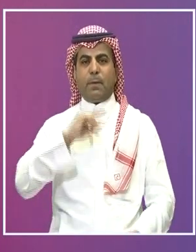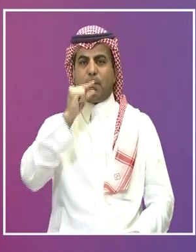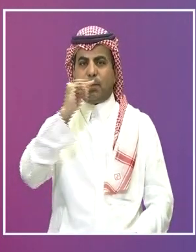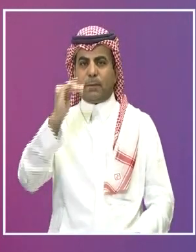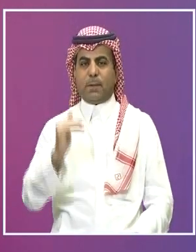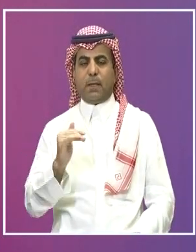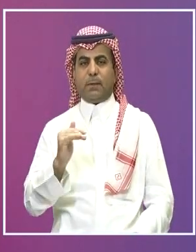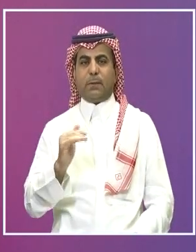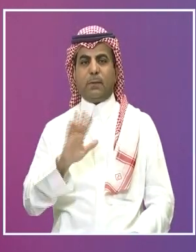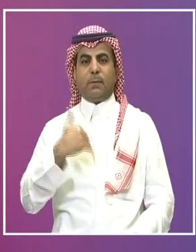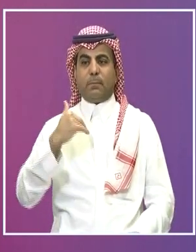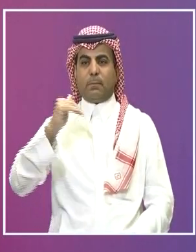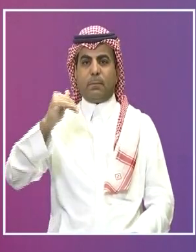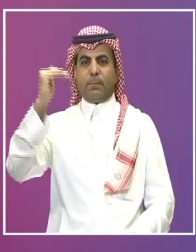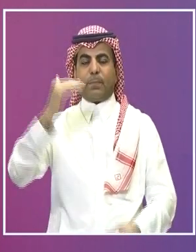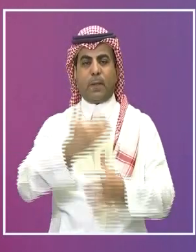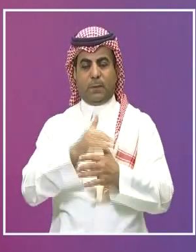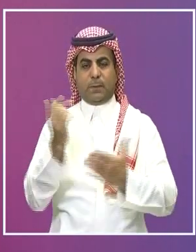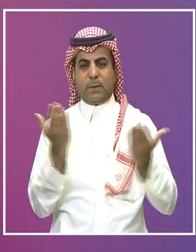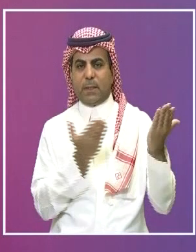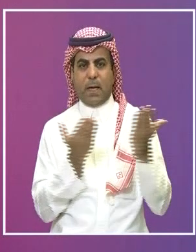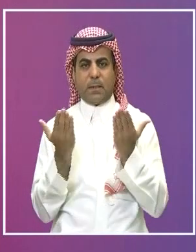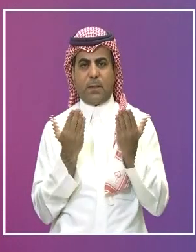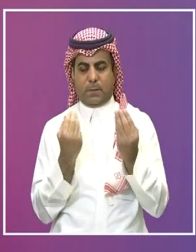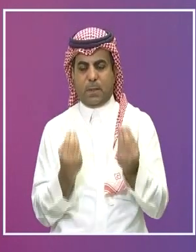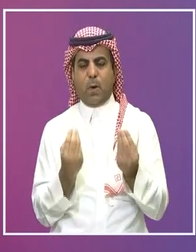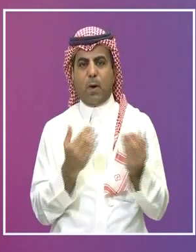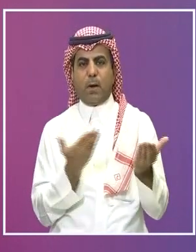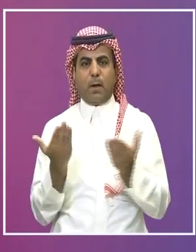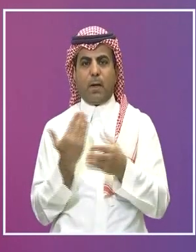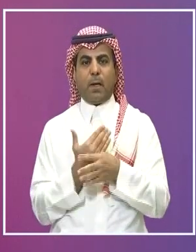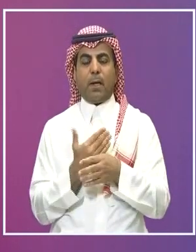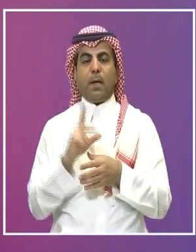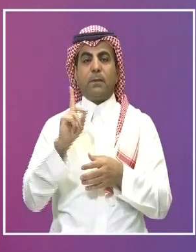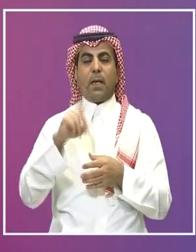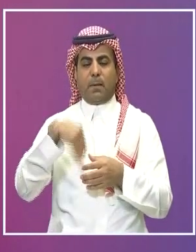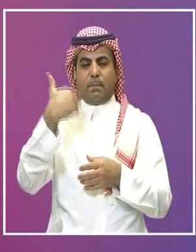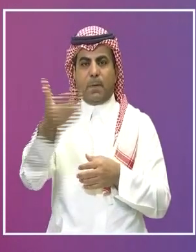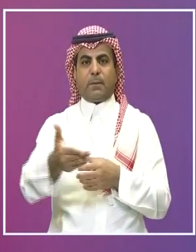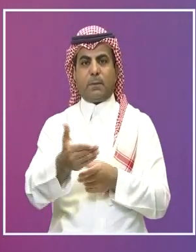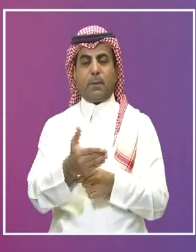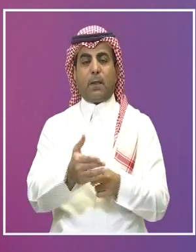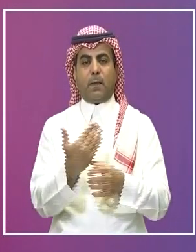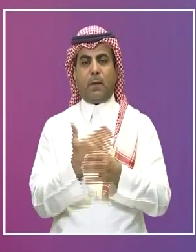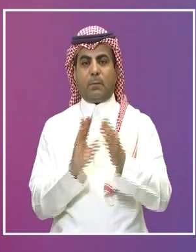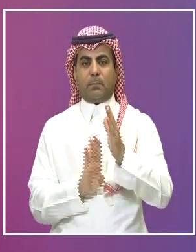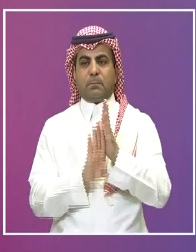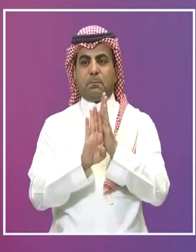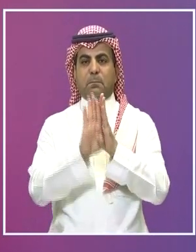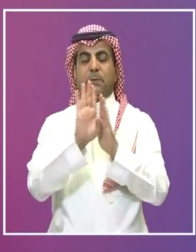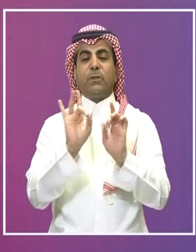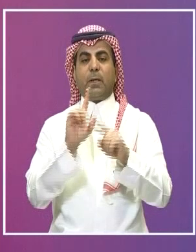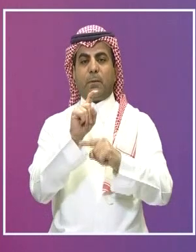الآن، لأن الدراسات قائمة وموجودة، بعض نتائجها الأولية قد تكون باتجاهات